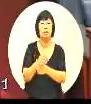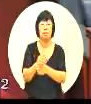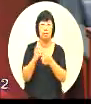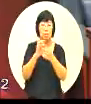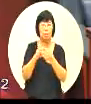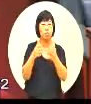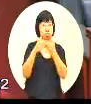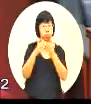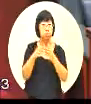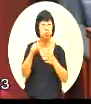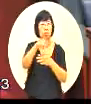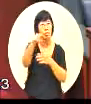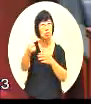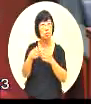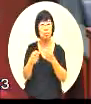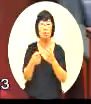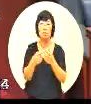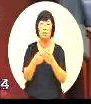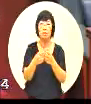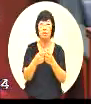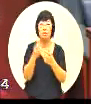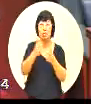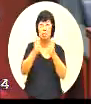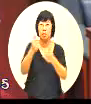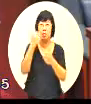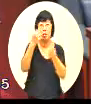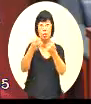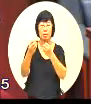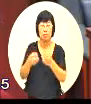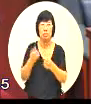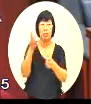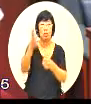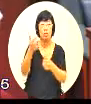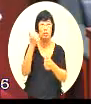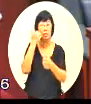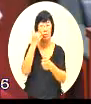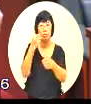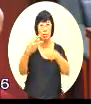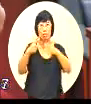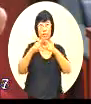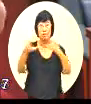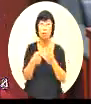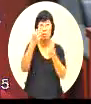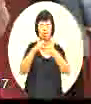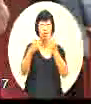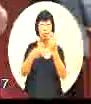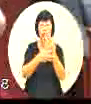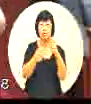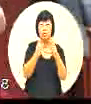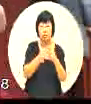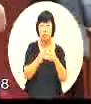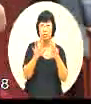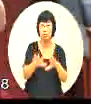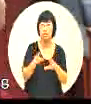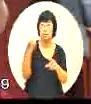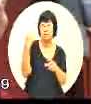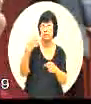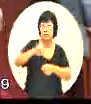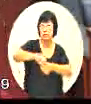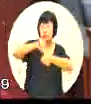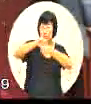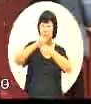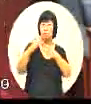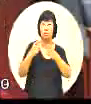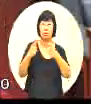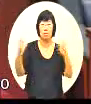论，甚至有人在讲啊，那你人大工业区能够再做几年？他现在我们都不能再增新设备，也不能有扩大产